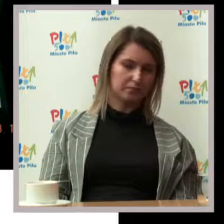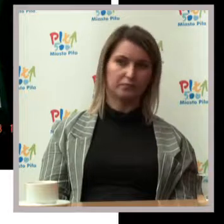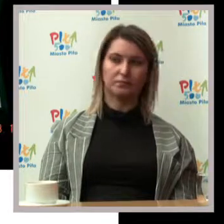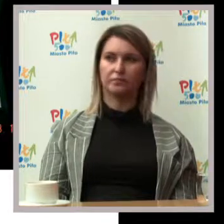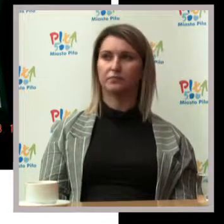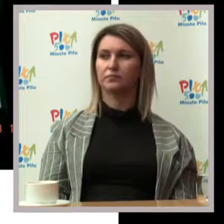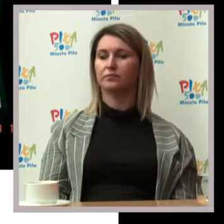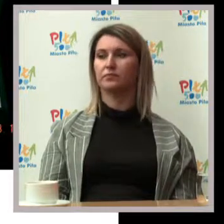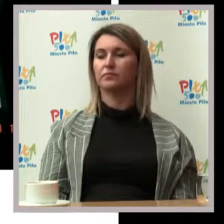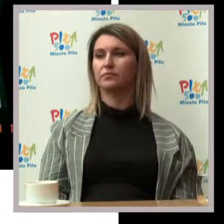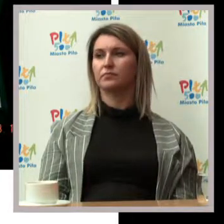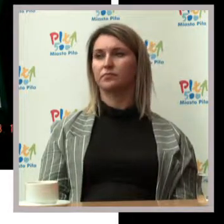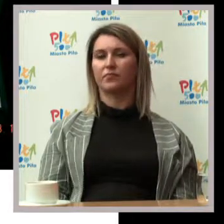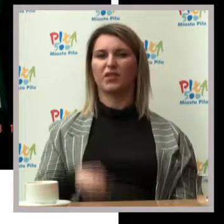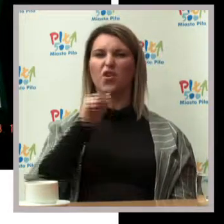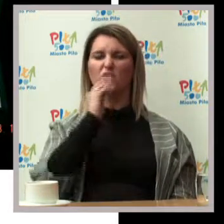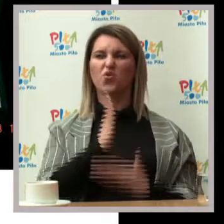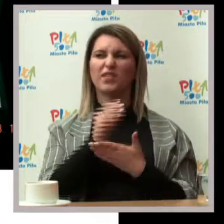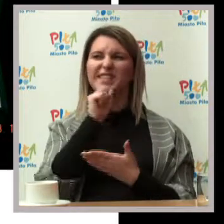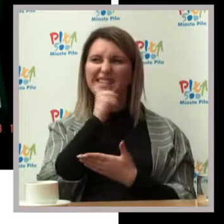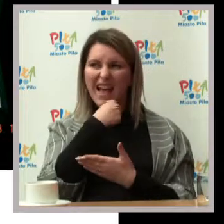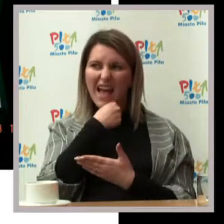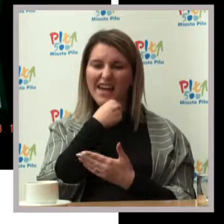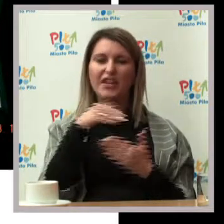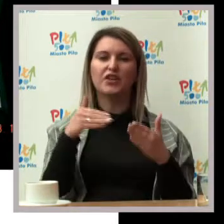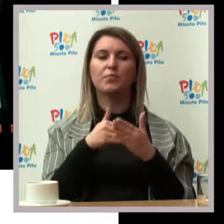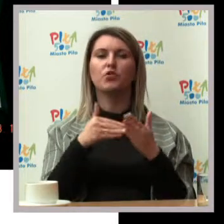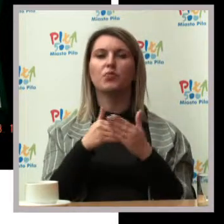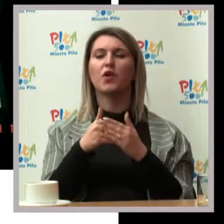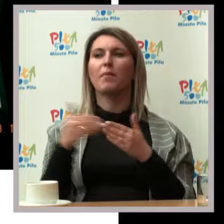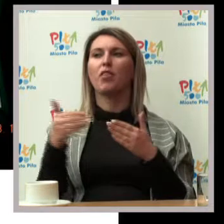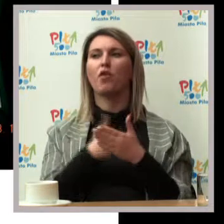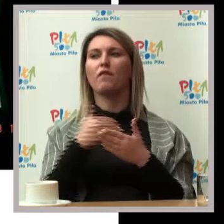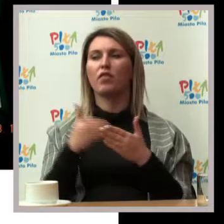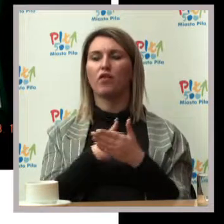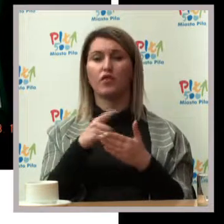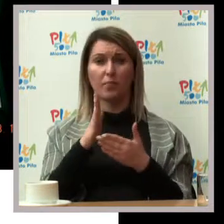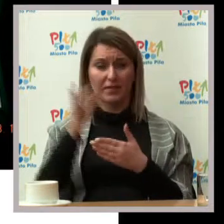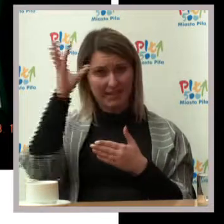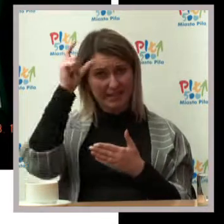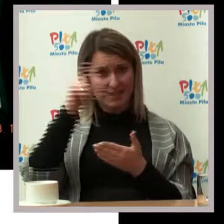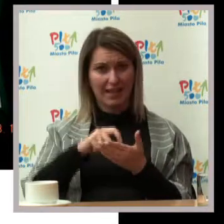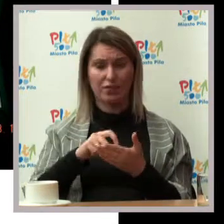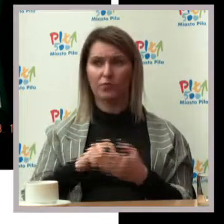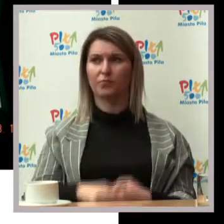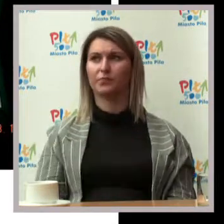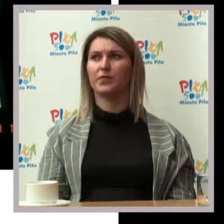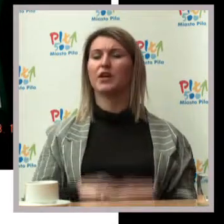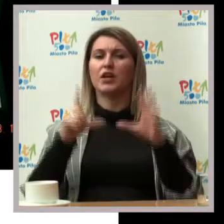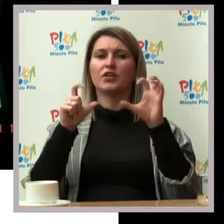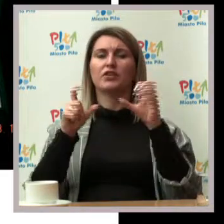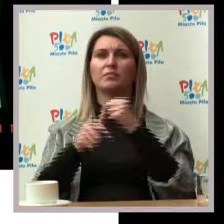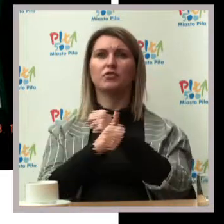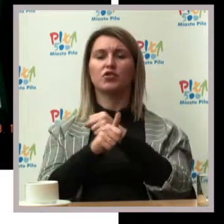w przyszłym roku i będziemy przebudowywać, będzie to typowe centrum. Środki finansowe to